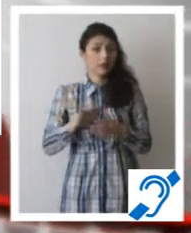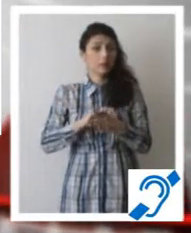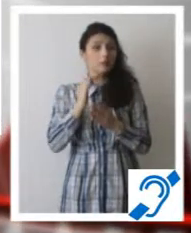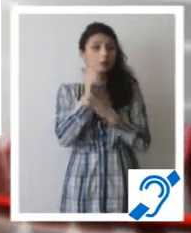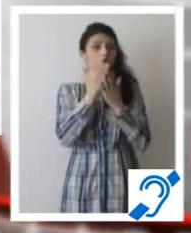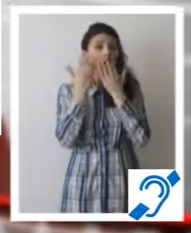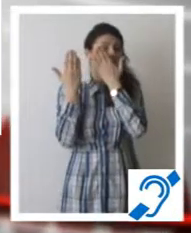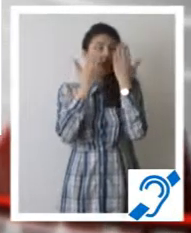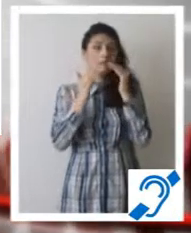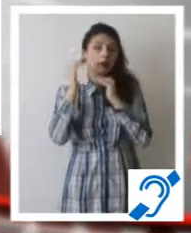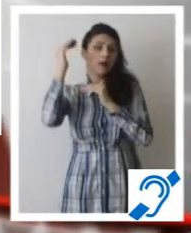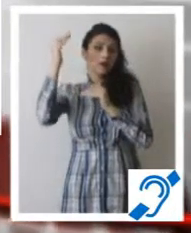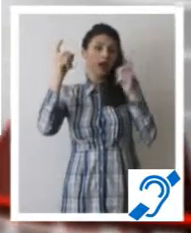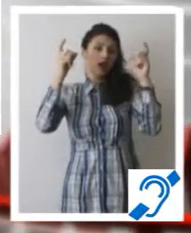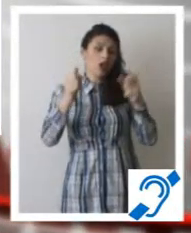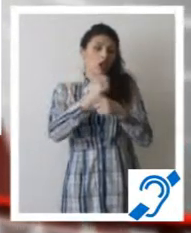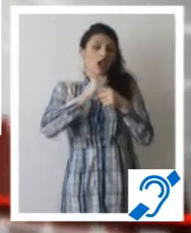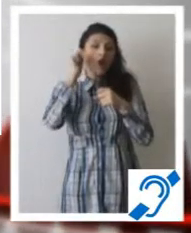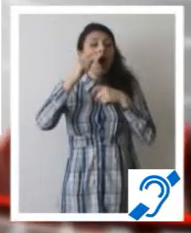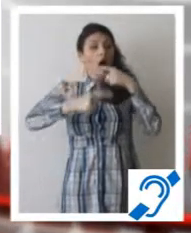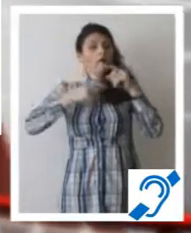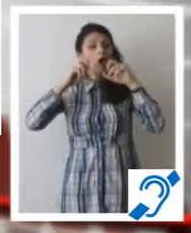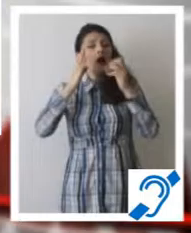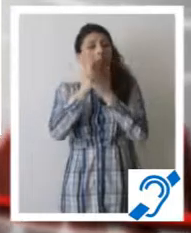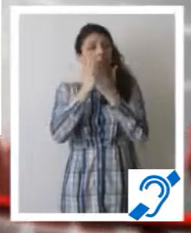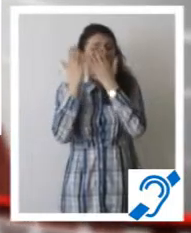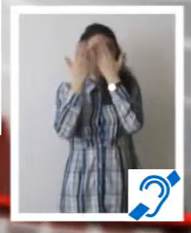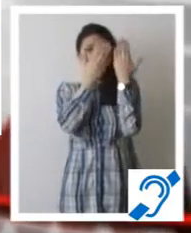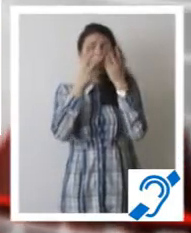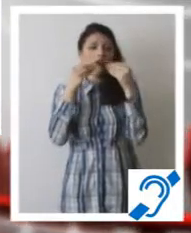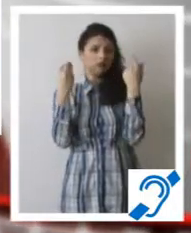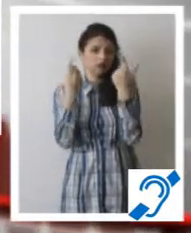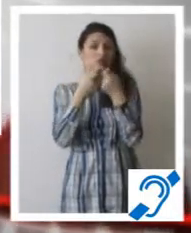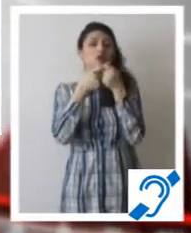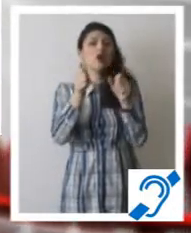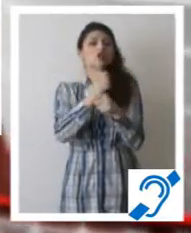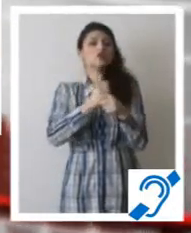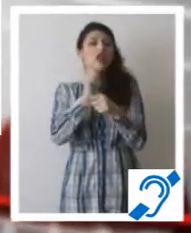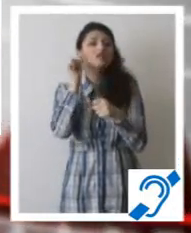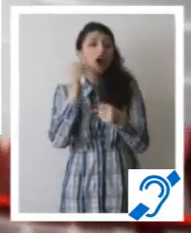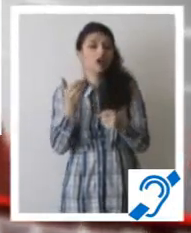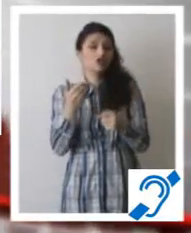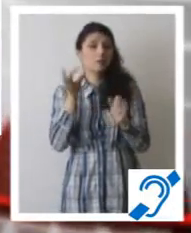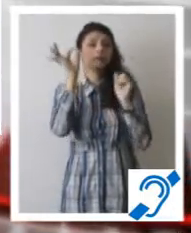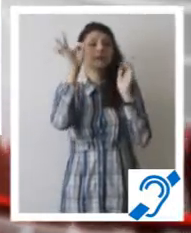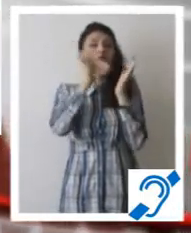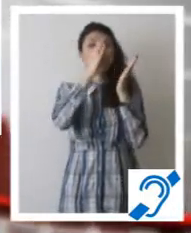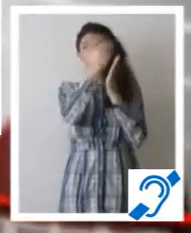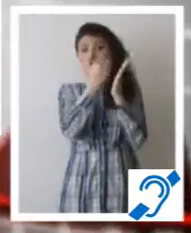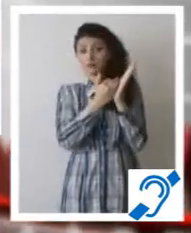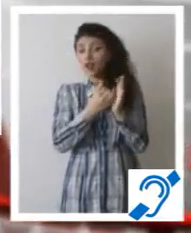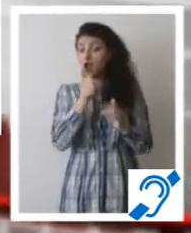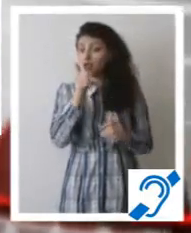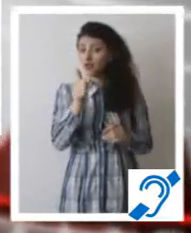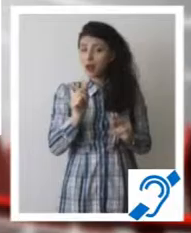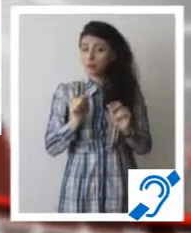elevilor din învățământul primar și gimnazial. Astfel de controle au avut loc în mai multe județe, alese aleatoriu prin sondaj. Potrivit președintelui CJ